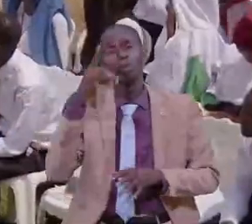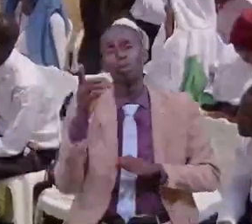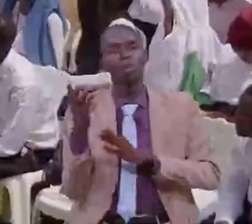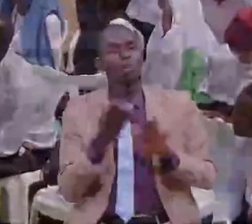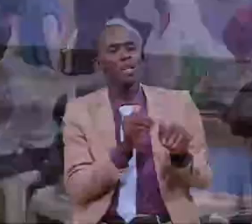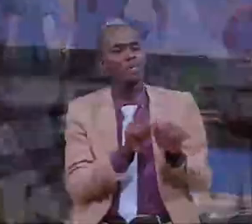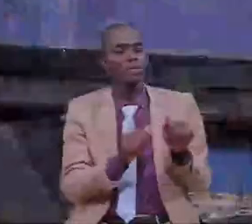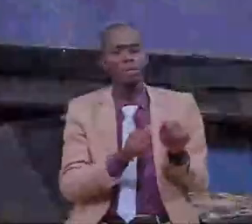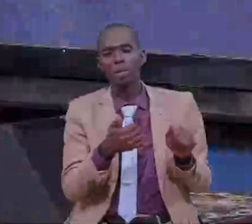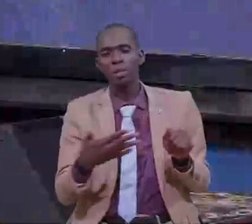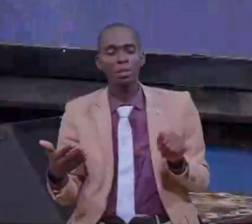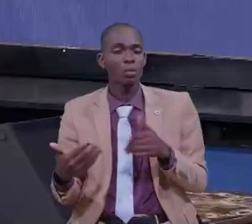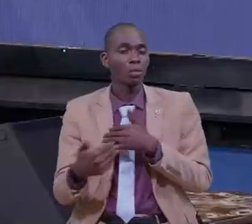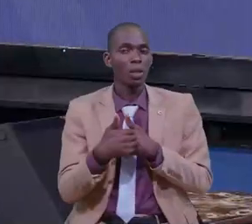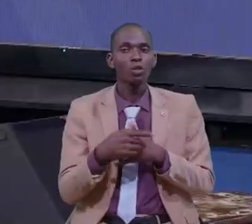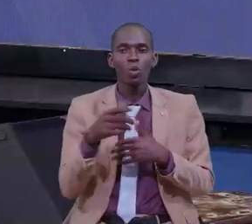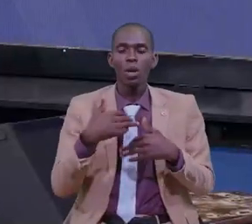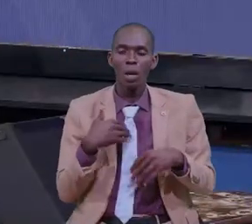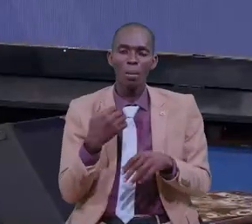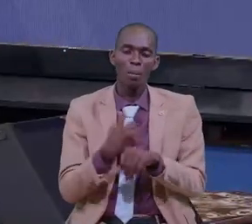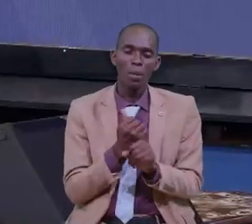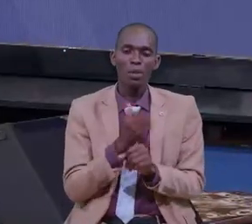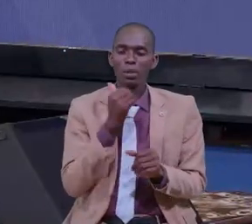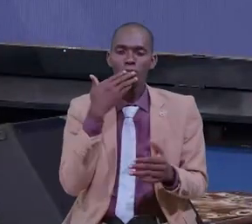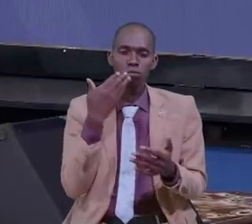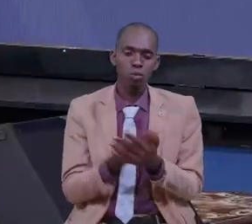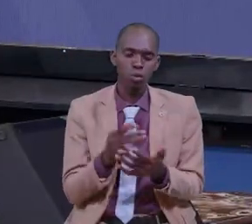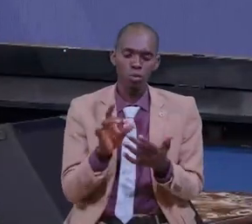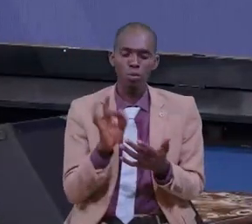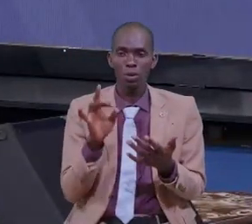tu as tout laissé derrière, tu as fait un bon choix.